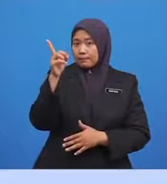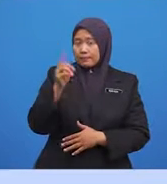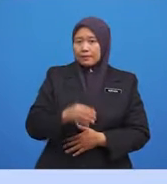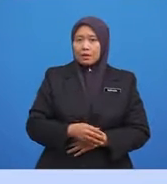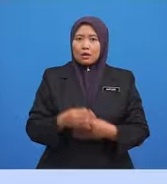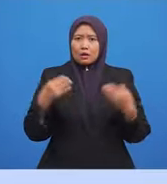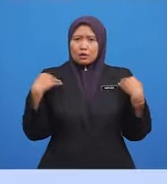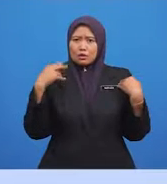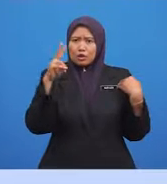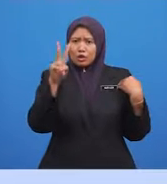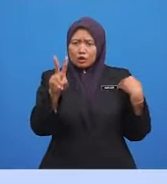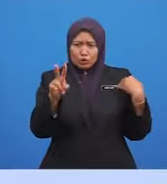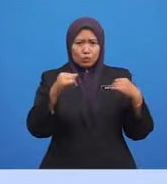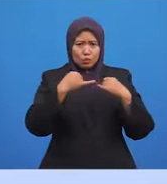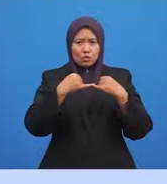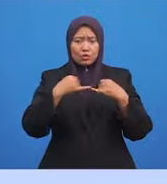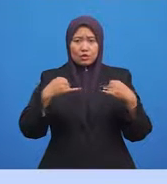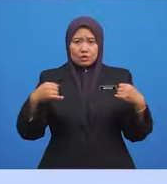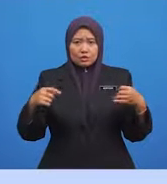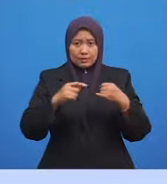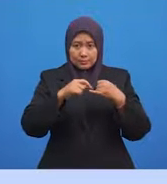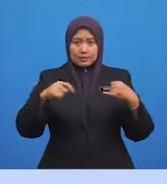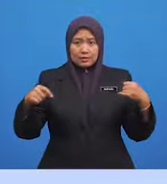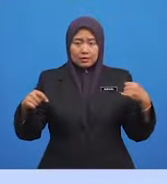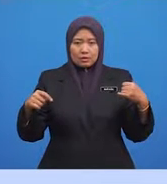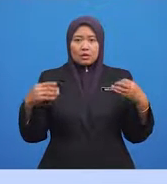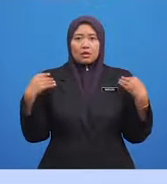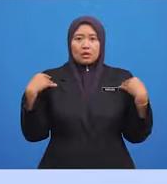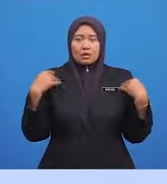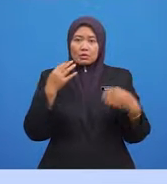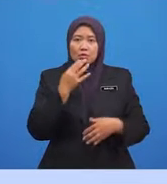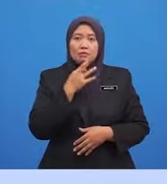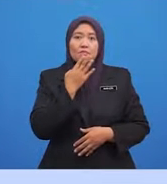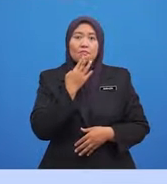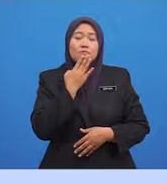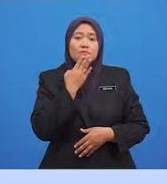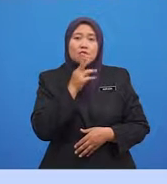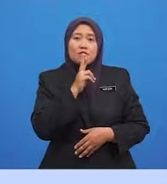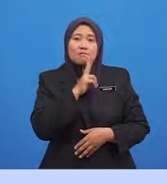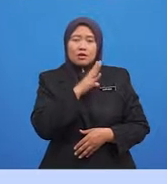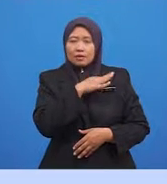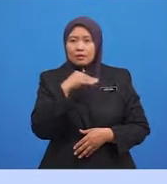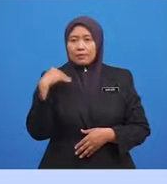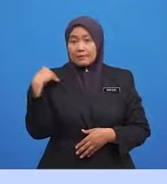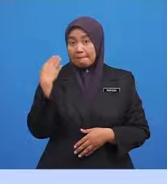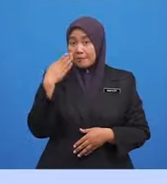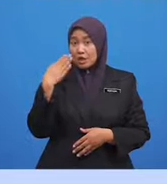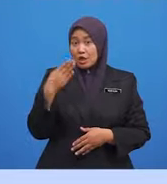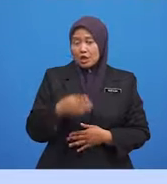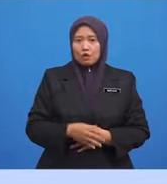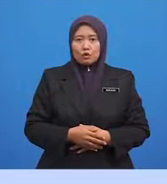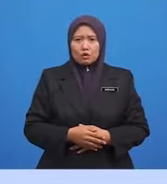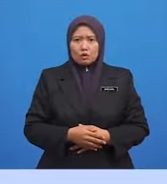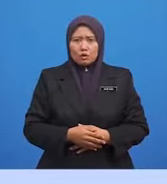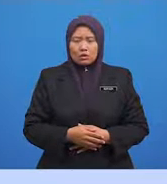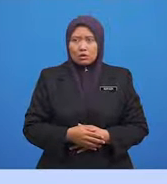Terdapat dua potongan tali, iaitu berwarna merah dan biru. Pada